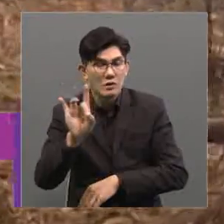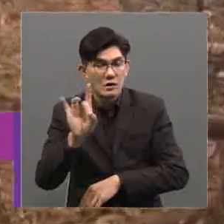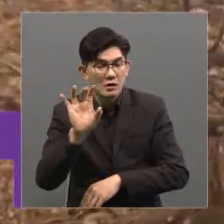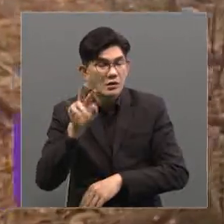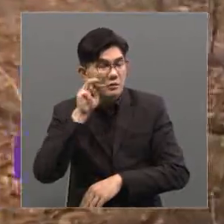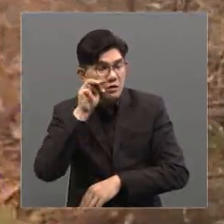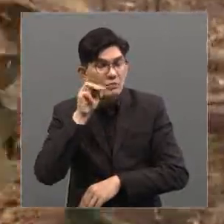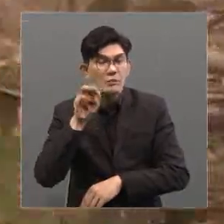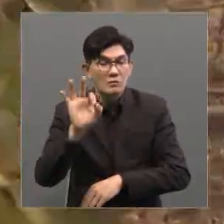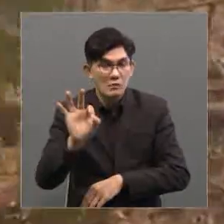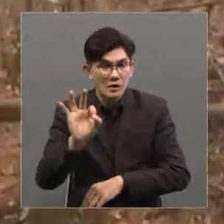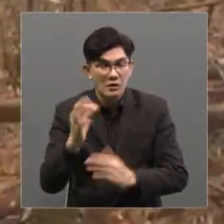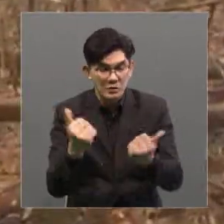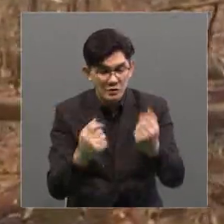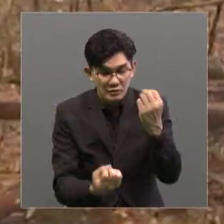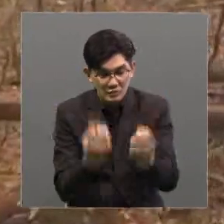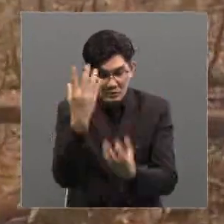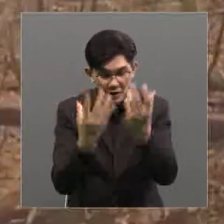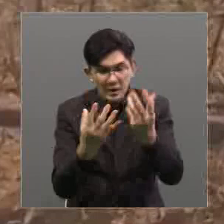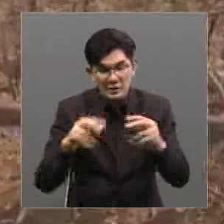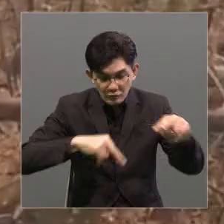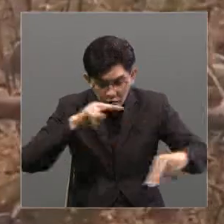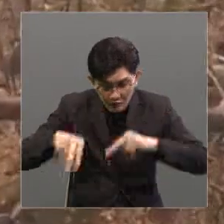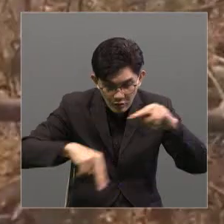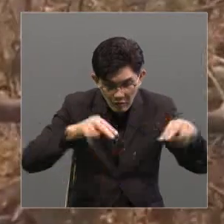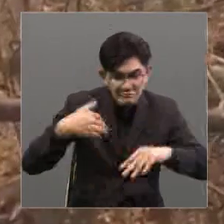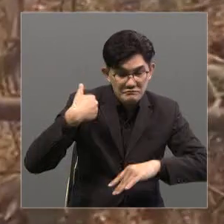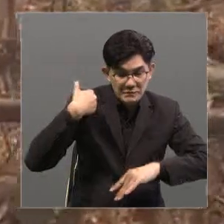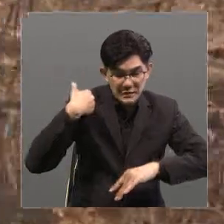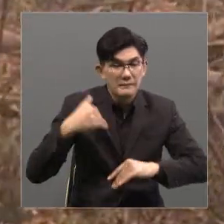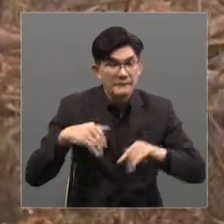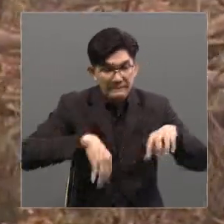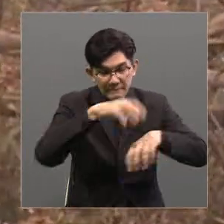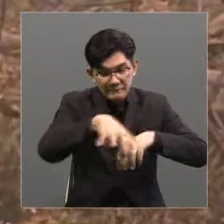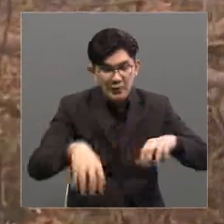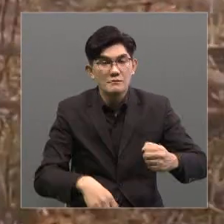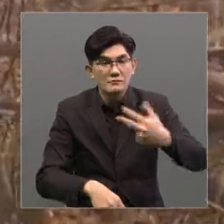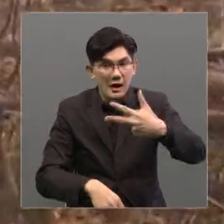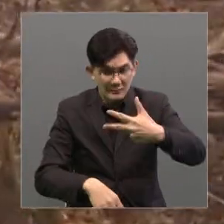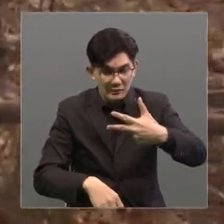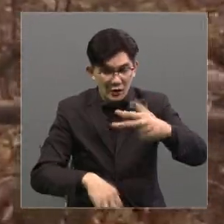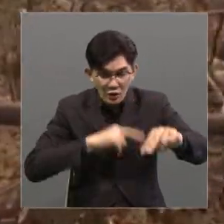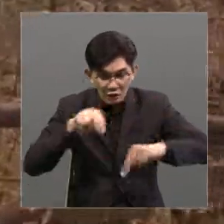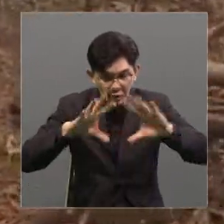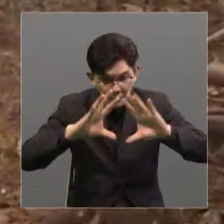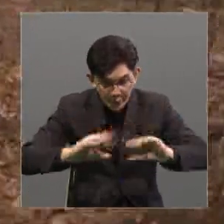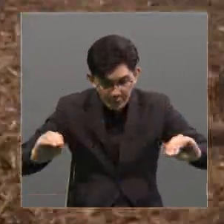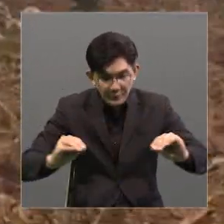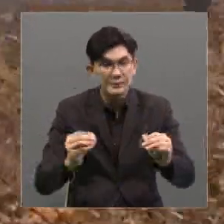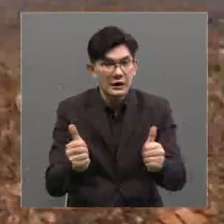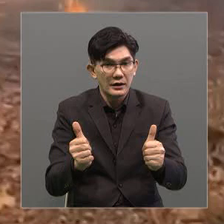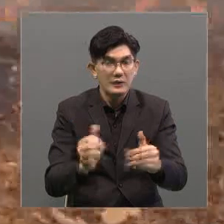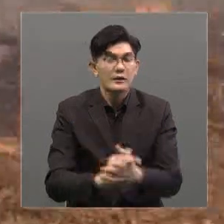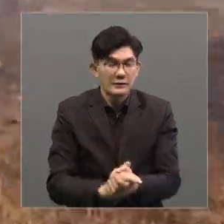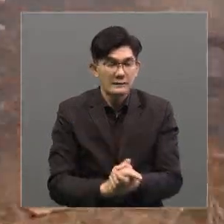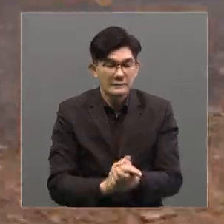ธานีอยู่ภายในเขตรักษาพันธุ์สัตว์ป่าห้วยขาแข้งล่าสุดนะครับทั้ง3หน่วยงานเนี่ยสามารถเข้าไปควบคุมไฟป่าเอาไว้ได้แล้วโด